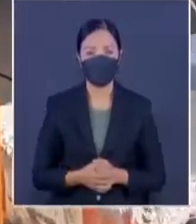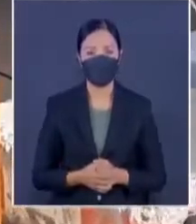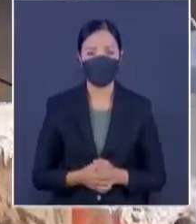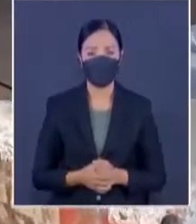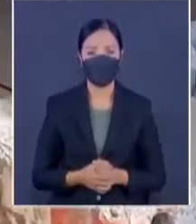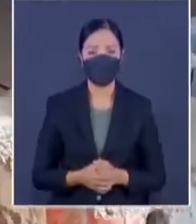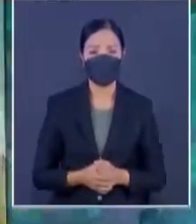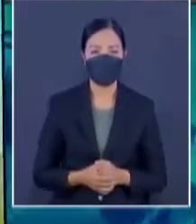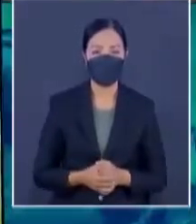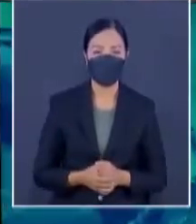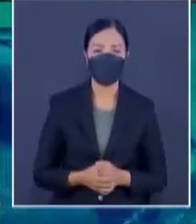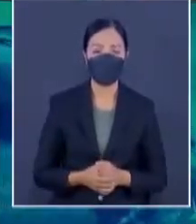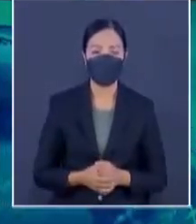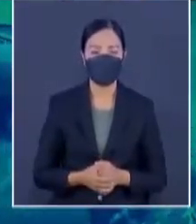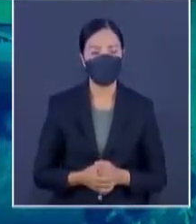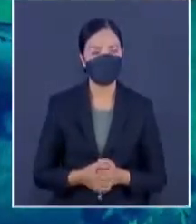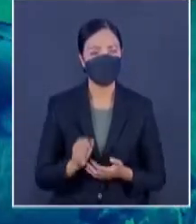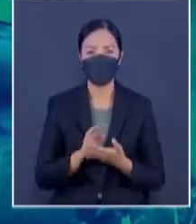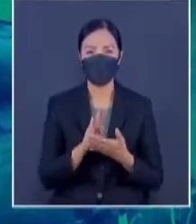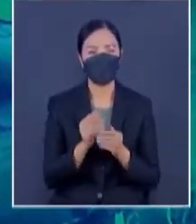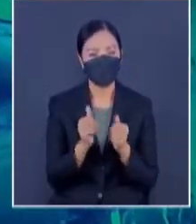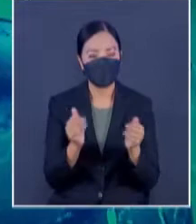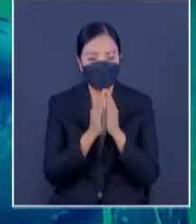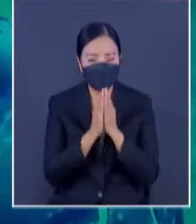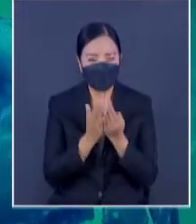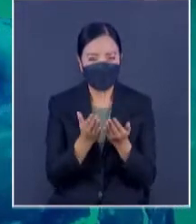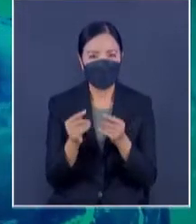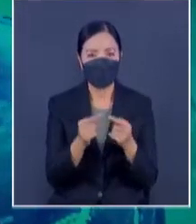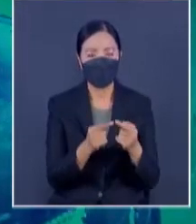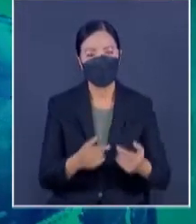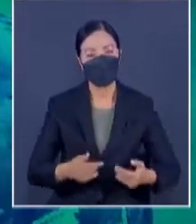ก็ร่วมอนุโมทนาบุญกับการทำบุญครั้งนี้ด้วยนะคะต่อได้หลายชีวิตเลยค่ะ